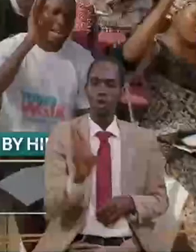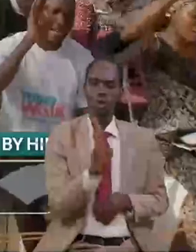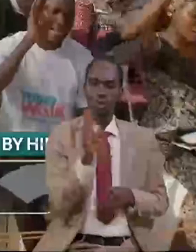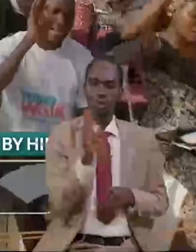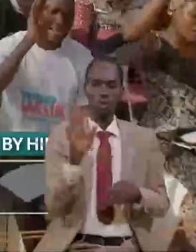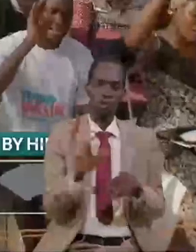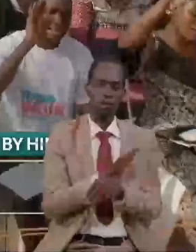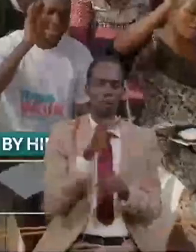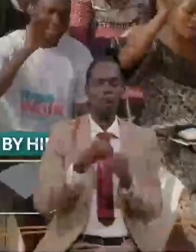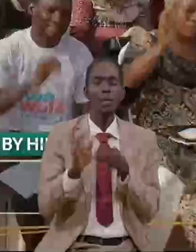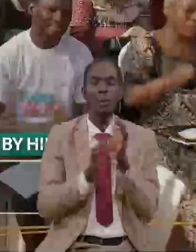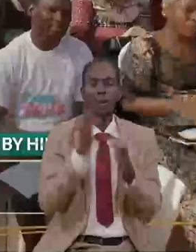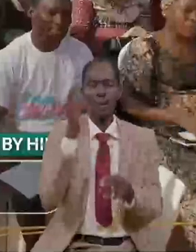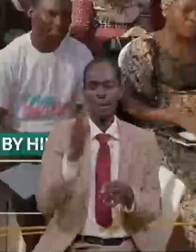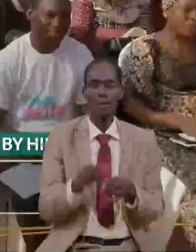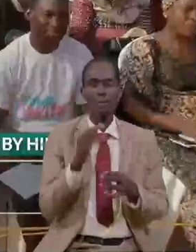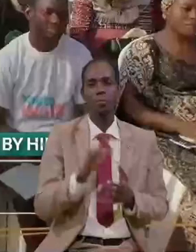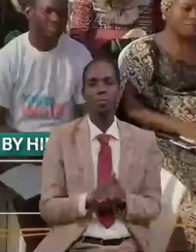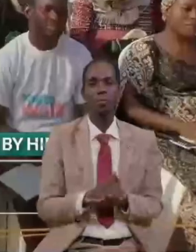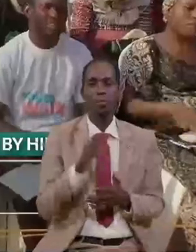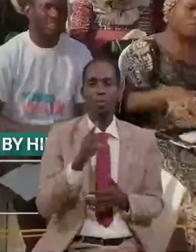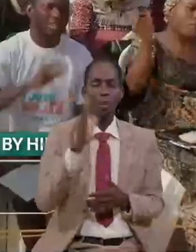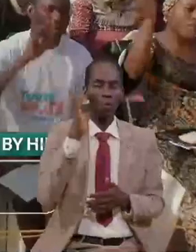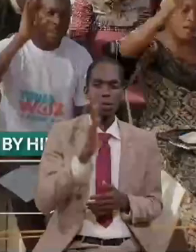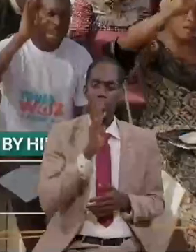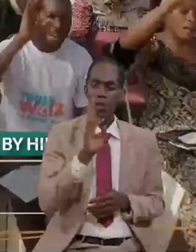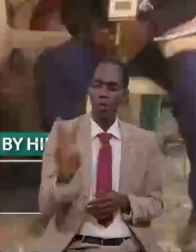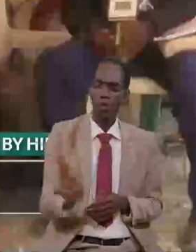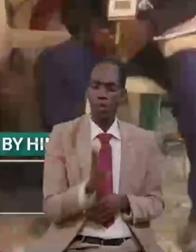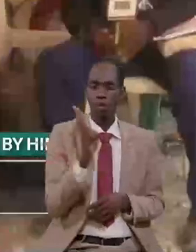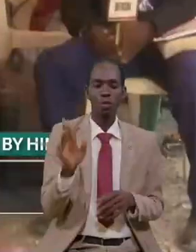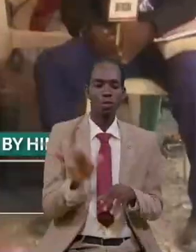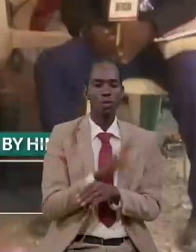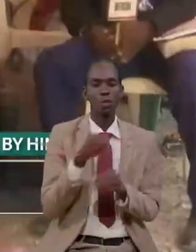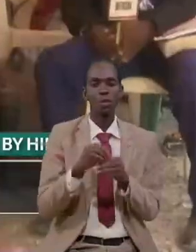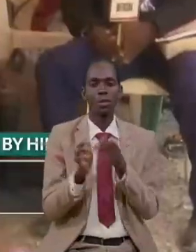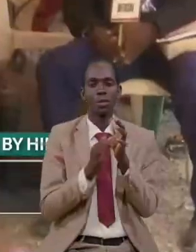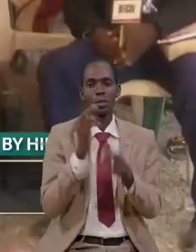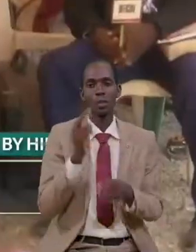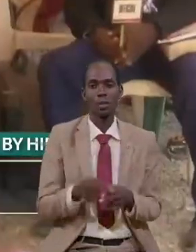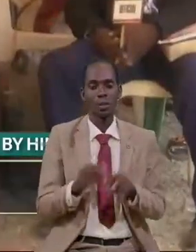utilisable au nom de Jésus. Tu seras utile au nom de Jésus.